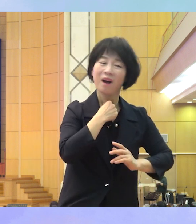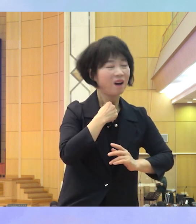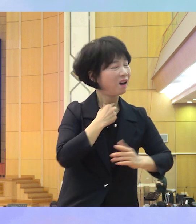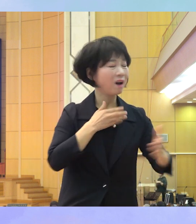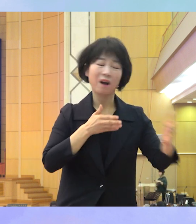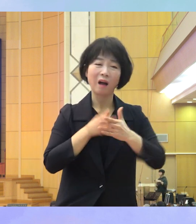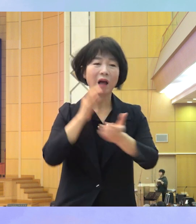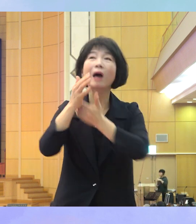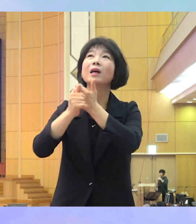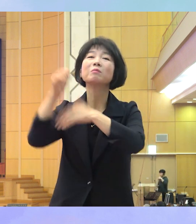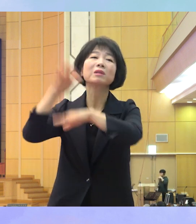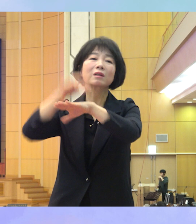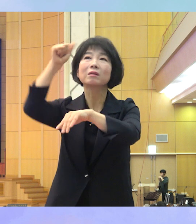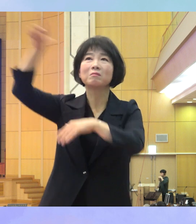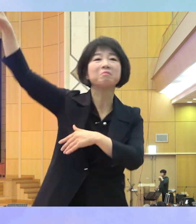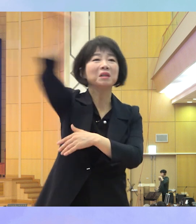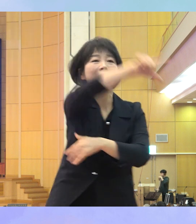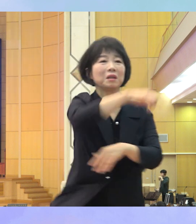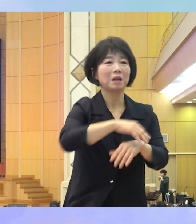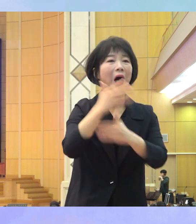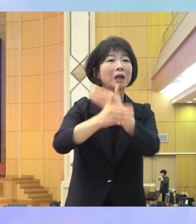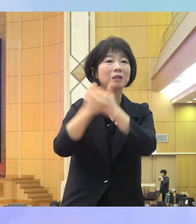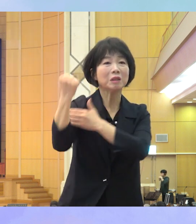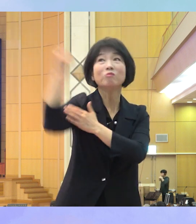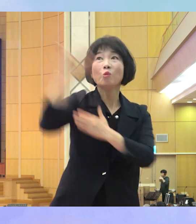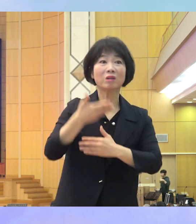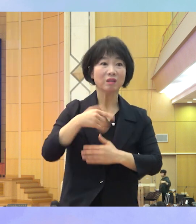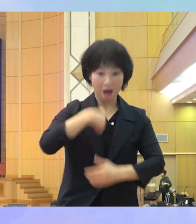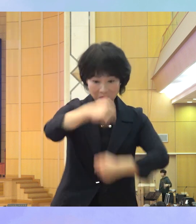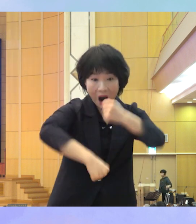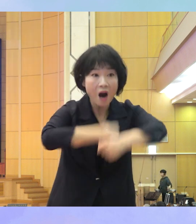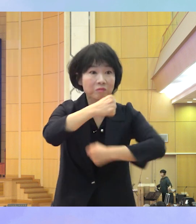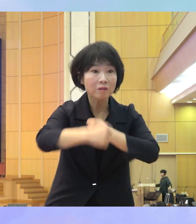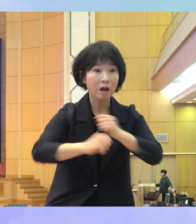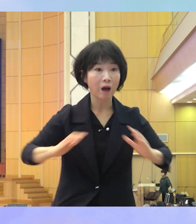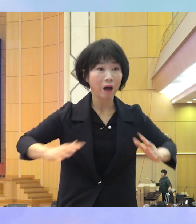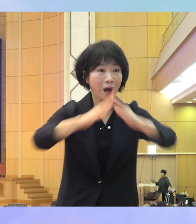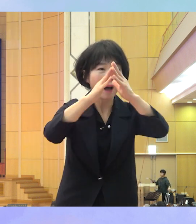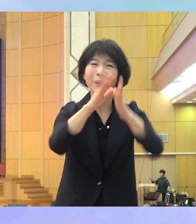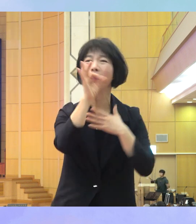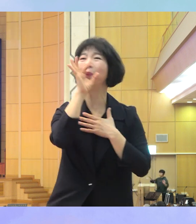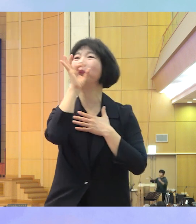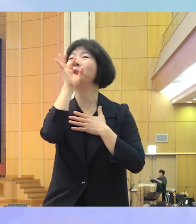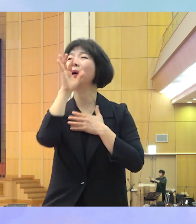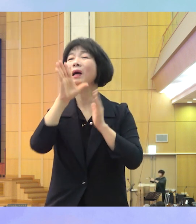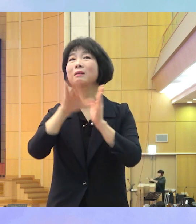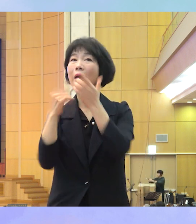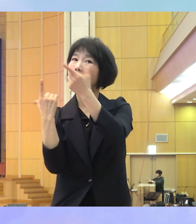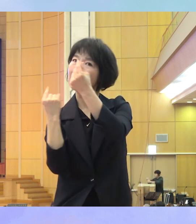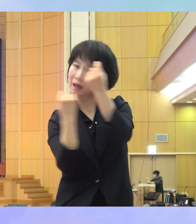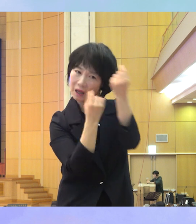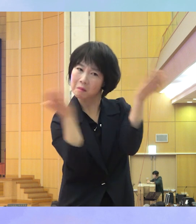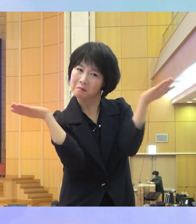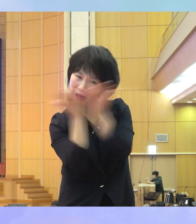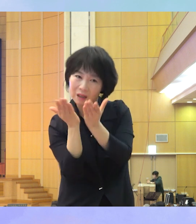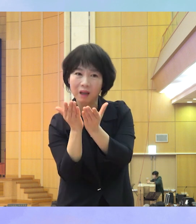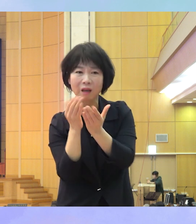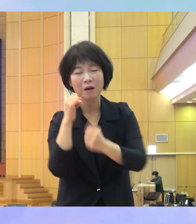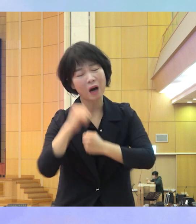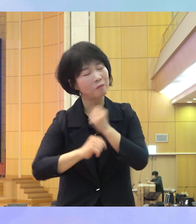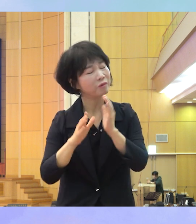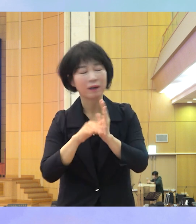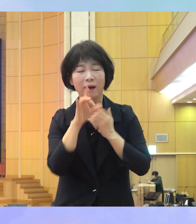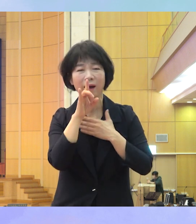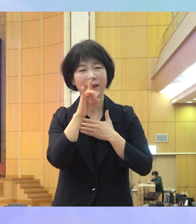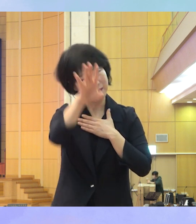지어주시는 것도 하나님이시고 하나님이 그렇게 역사하시더라도 때를 따라 역사했다는 것을 알 수가 있는 거예요. 아무 때나 되는 게